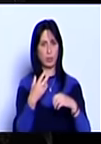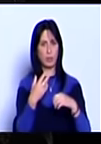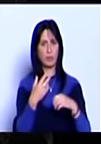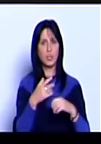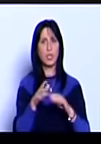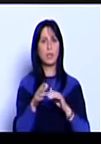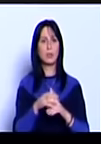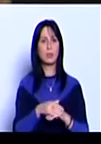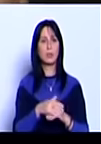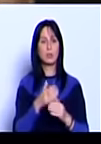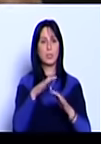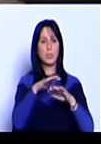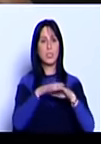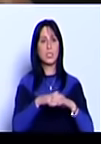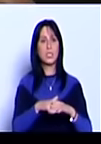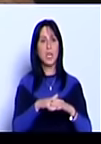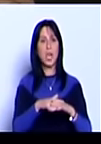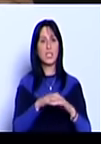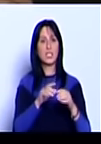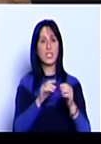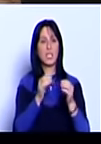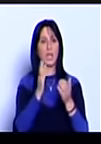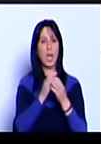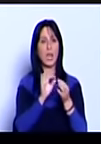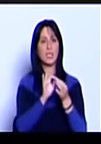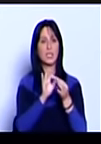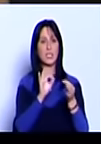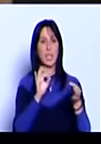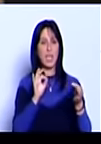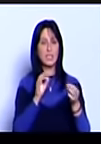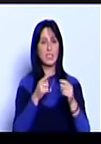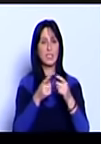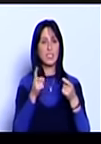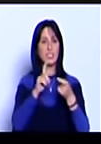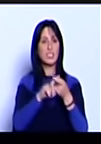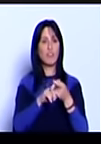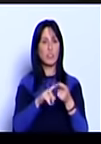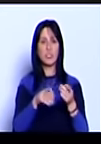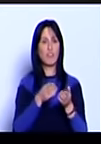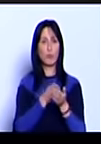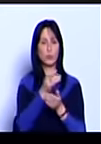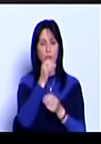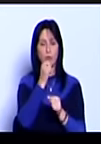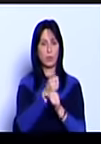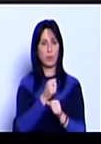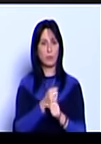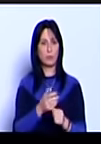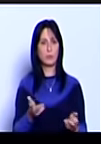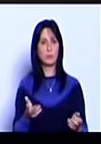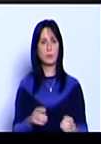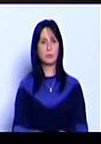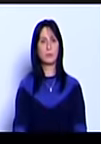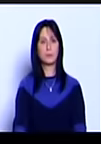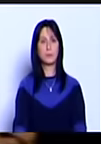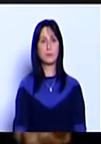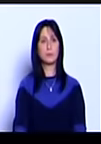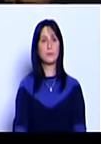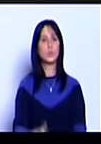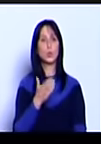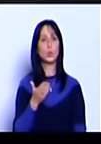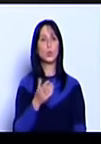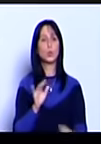პროცესი არის საყრდენი და ღერძი ამისა. იმიტომ რომ ღერძის და საყრდენის გარეშე ამ ფუნქციას ვერ განახორციელებ. და თუ